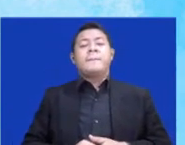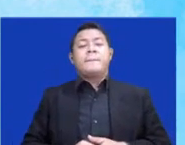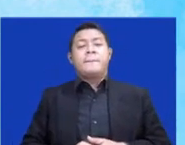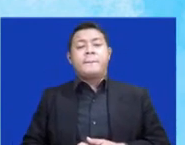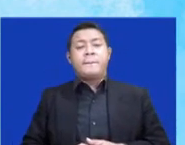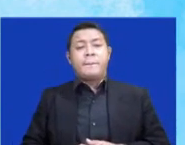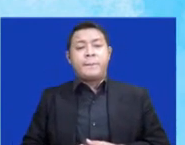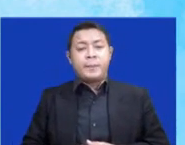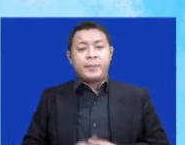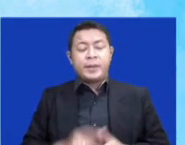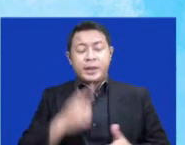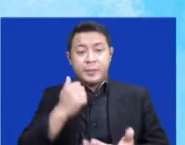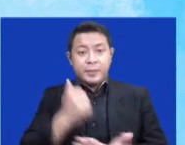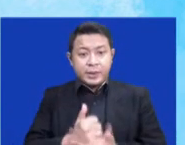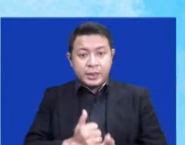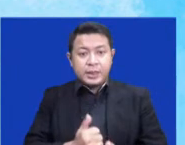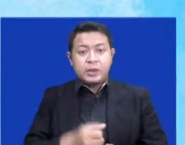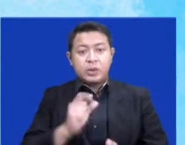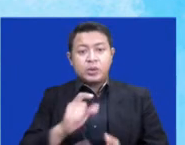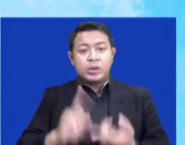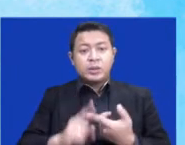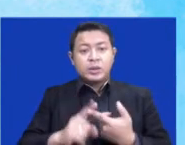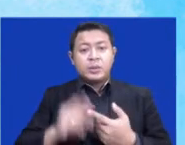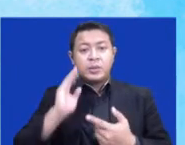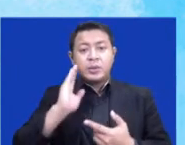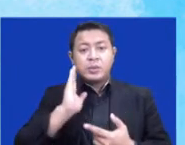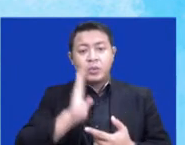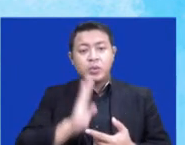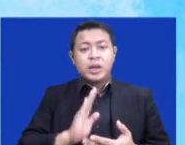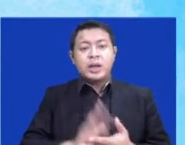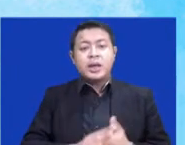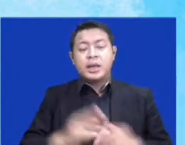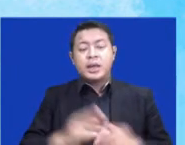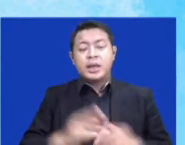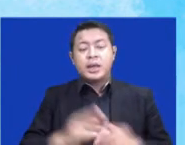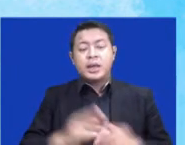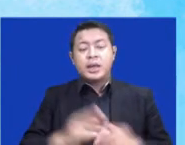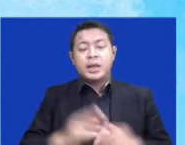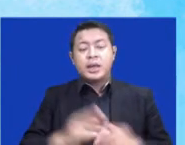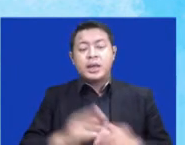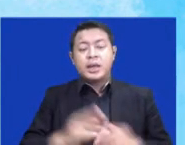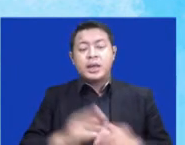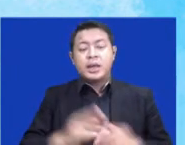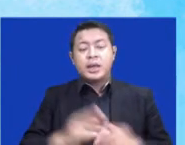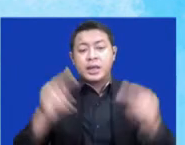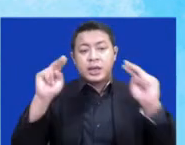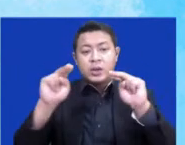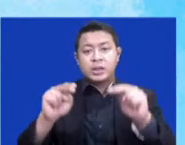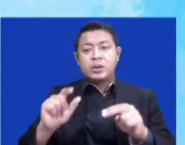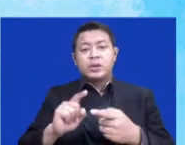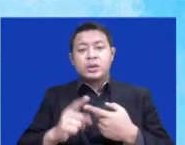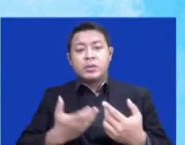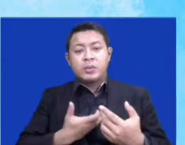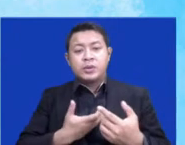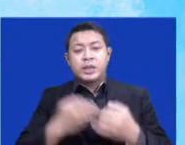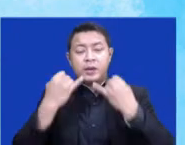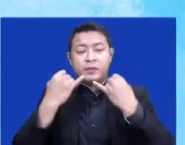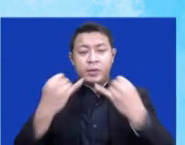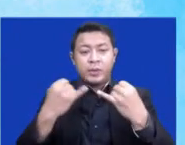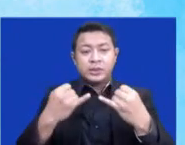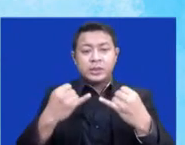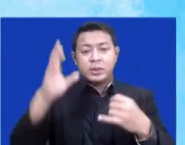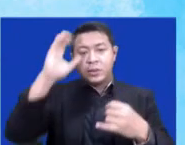Ini info penting juga. Jadi buat teman-teman muda nih, sobat-sobat muda yang nonton, buat kalian yang pengen cari tahu informasi ataupun pengetahuan